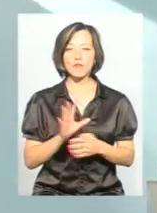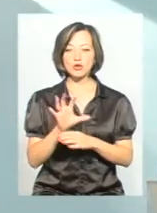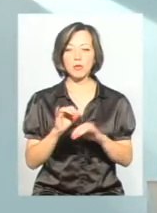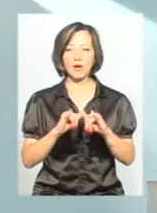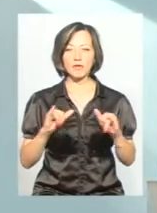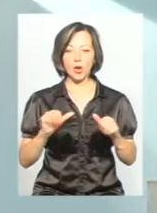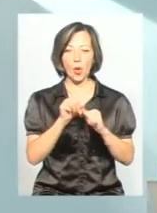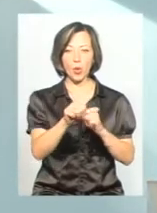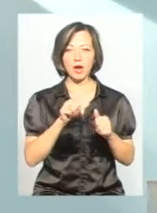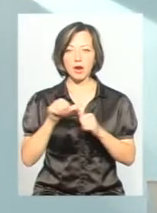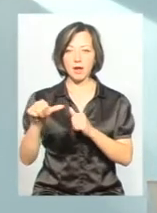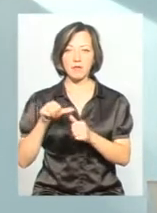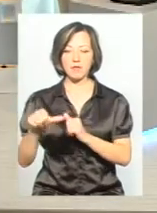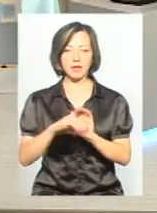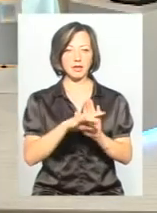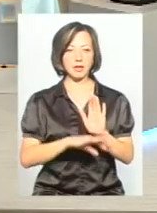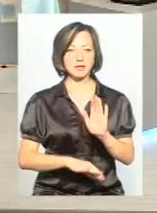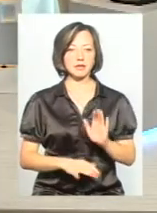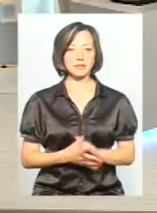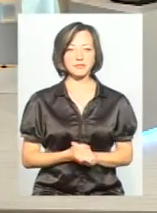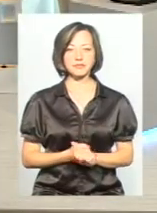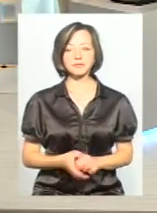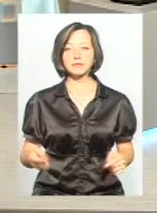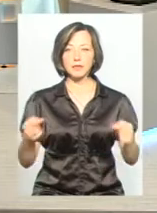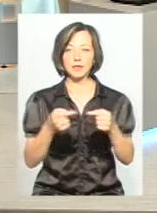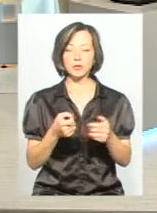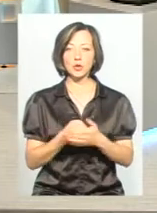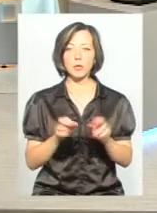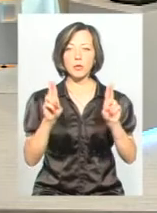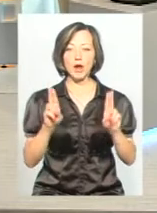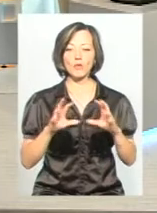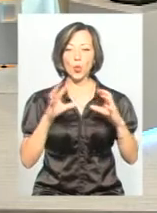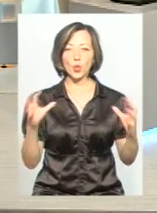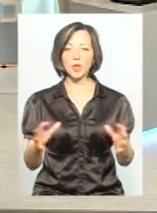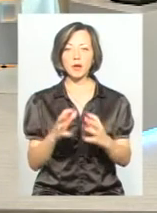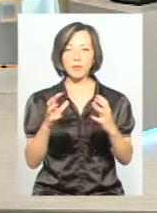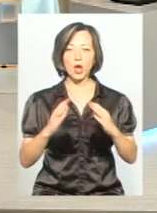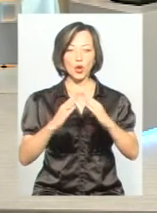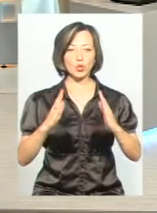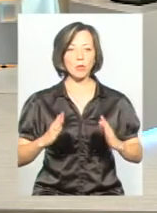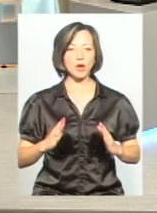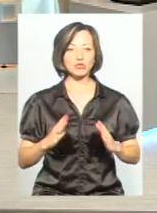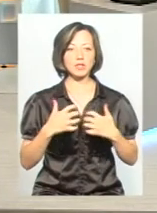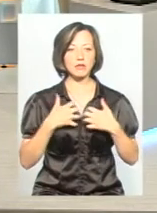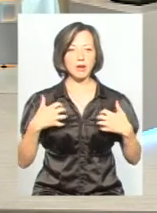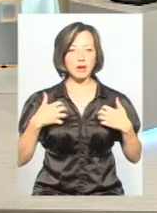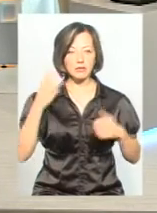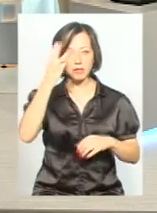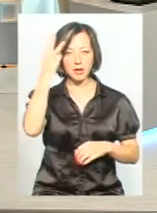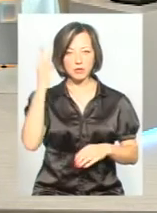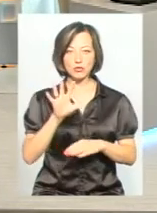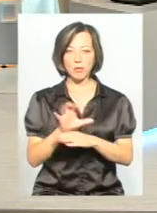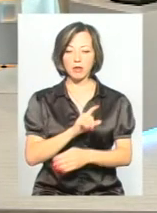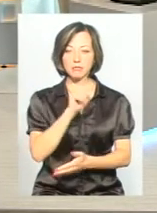це окремі реєстри? Так. Так. А от разом із тим, відповідно до правил утримання домашніх тварин, у Хмельницькому собаки